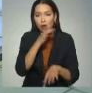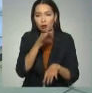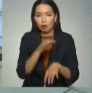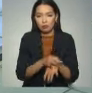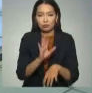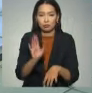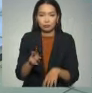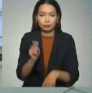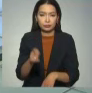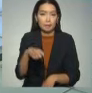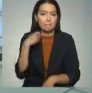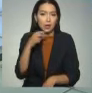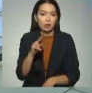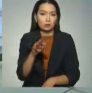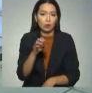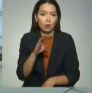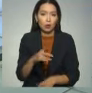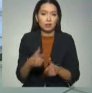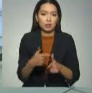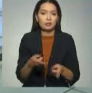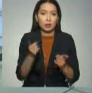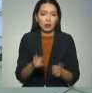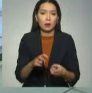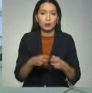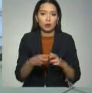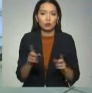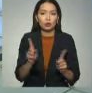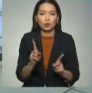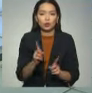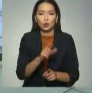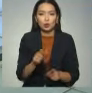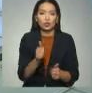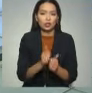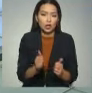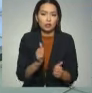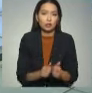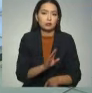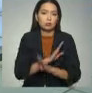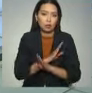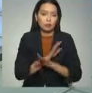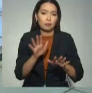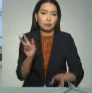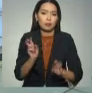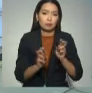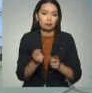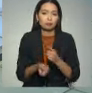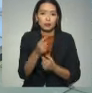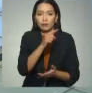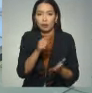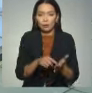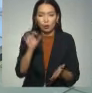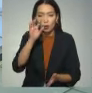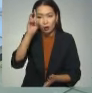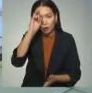возложил на него президент. Касым-Жомарт Токаев назвал реальной проблемой то, что люди все чаще стали погибать на производстве. Возникли вопросы у главы